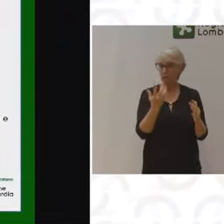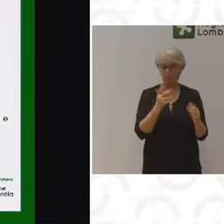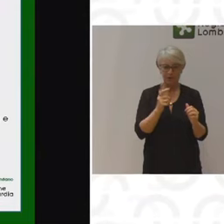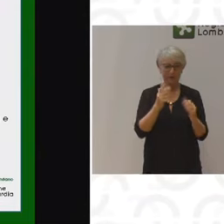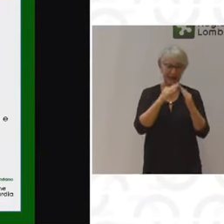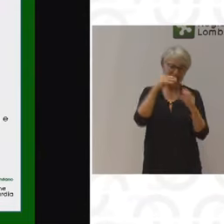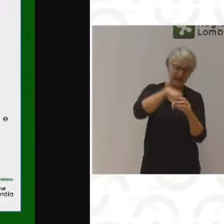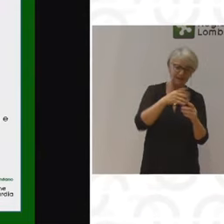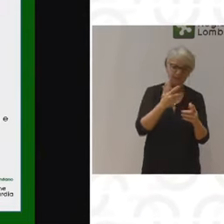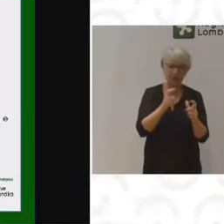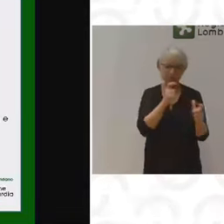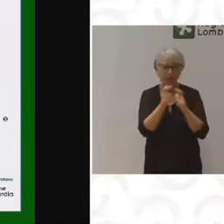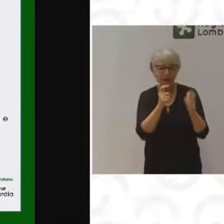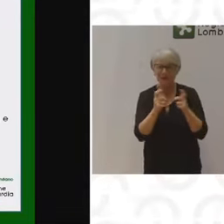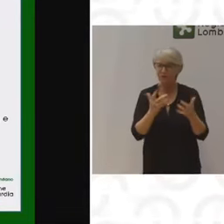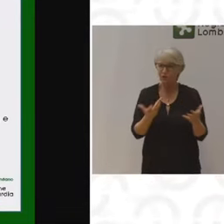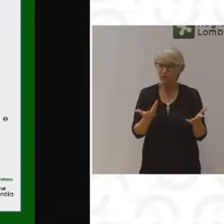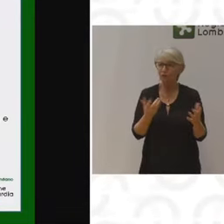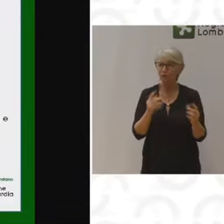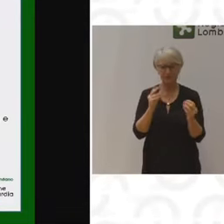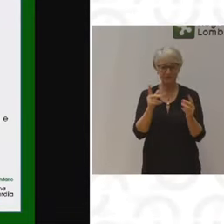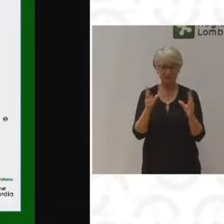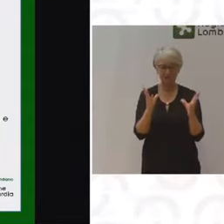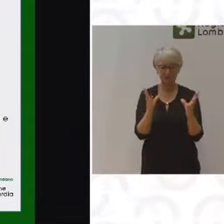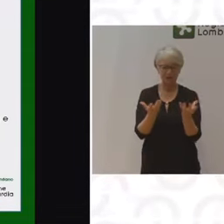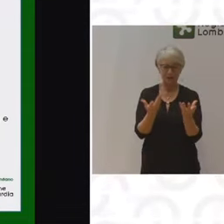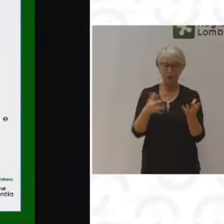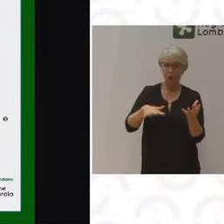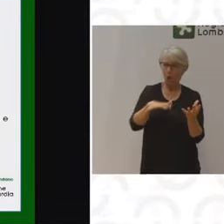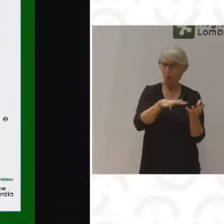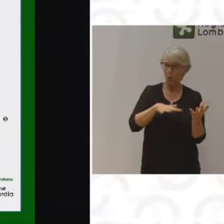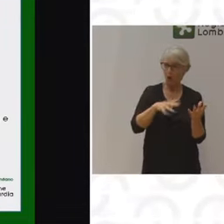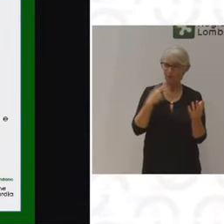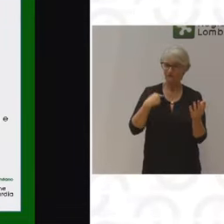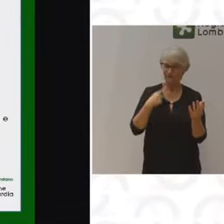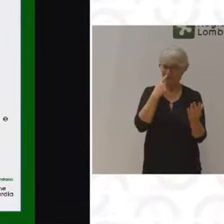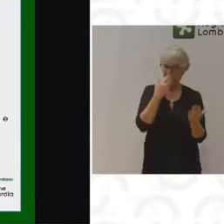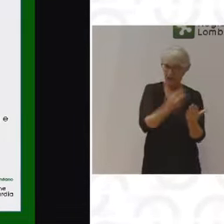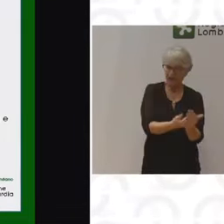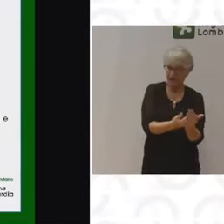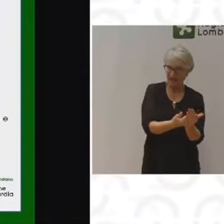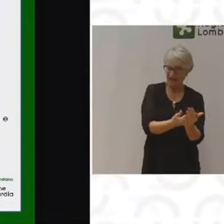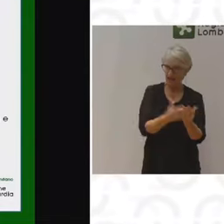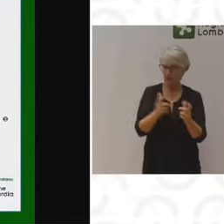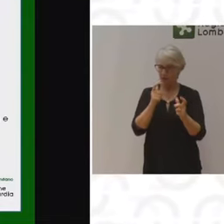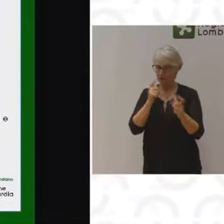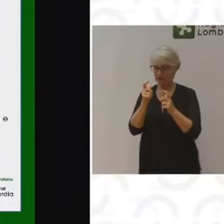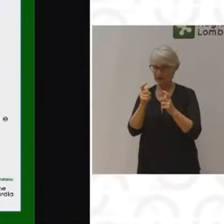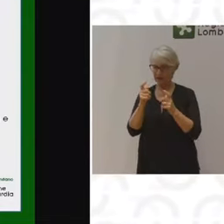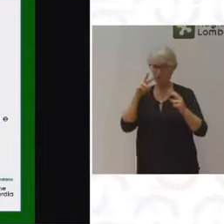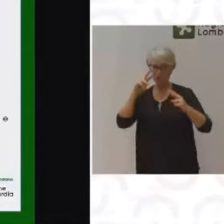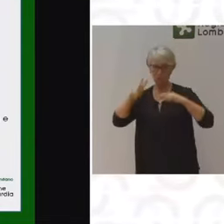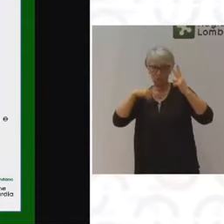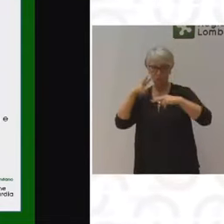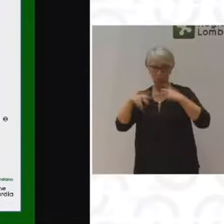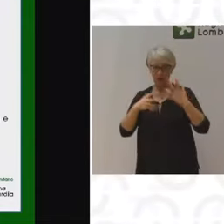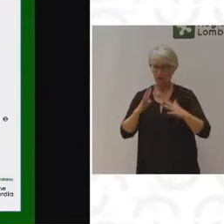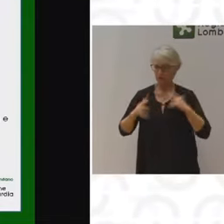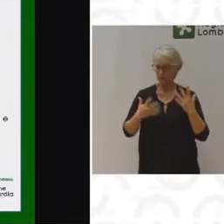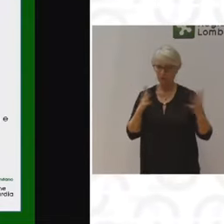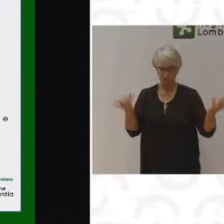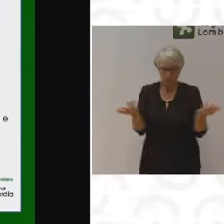relazione. Come tenere insieme questi due aspetti? Un luogo di vita adatto, un insieme di relazioni, sguardi, parole e gesti, che però possono